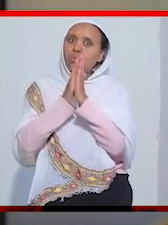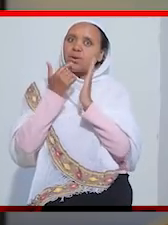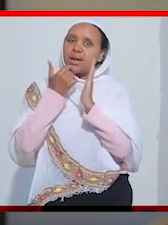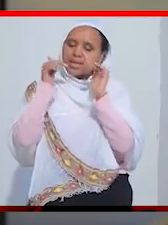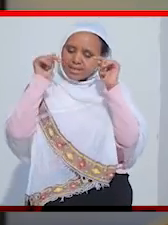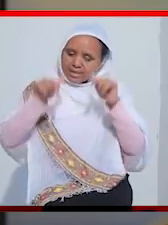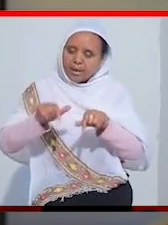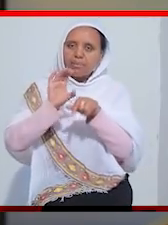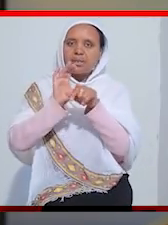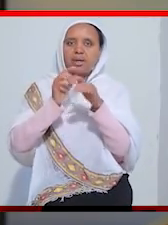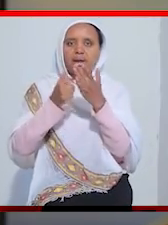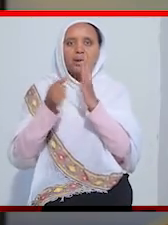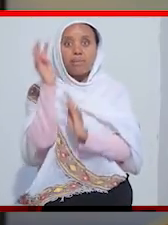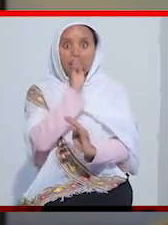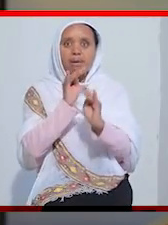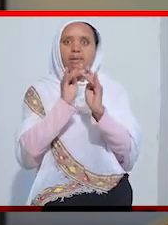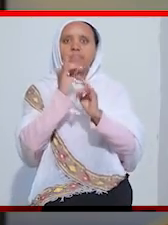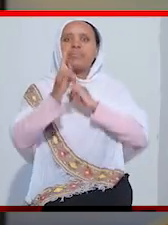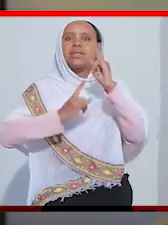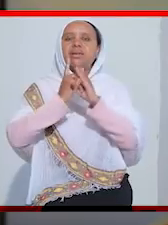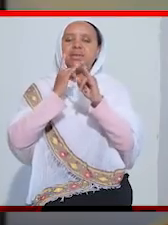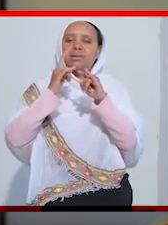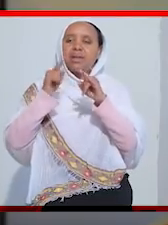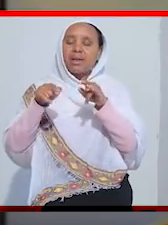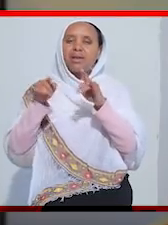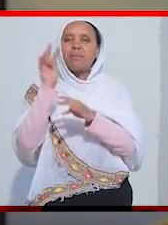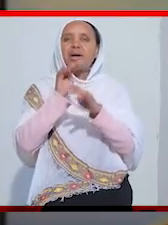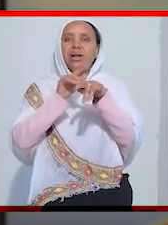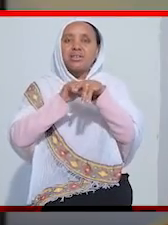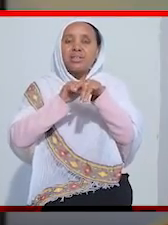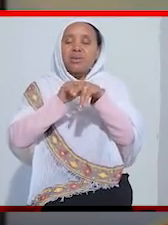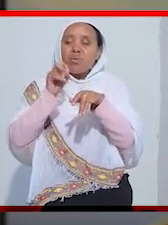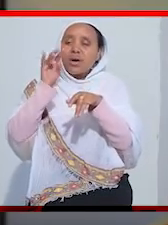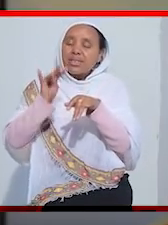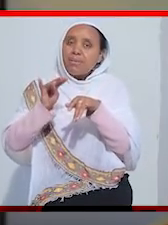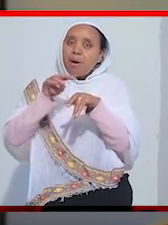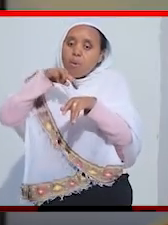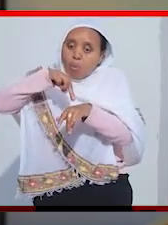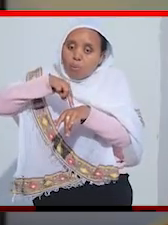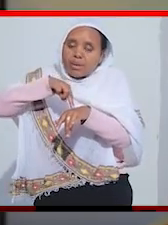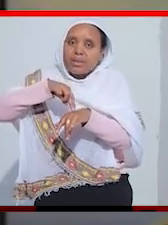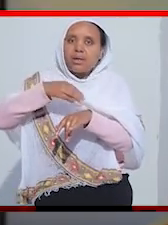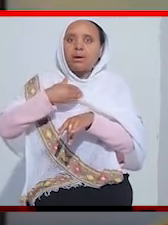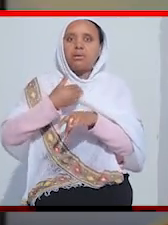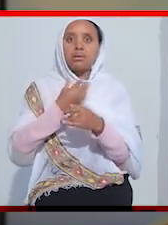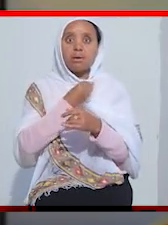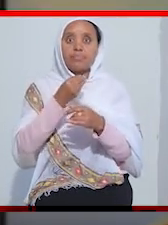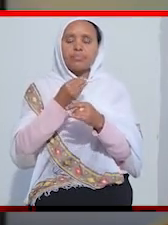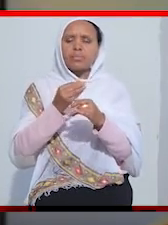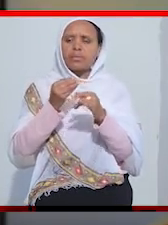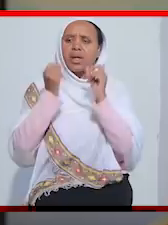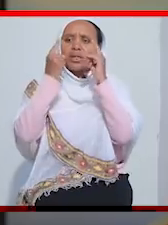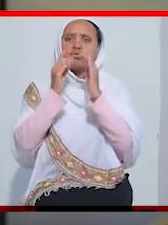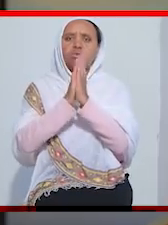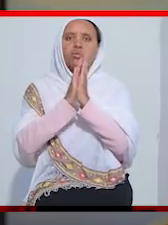ተግታችሁ ጸልዩ እንዳለ ዛሬም ቤተ ክርስቲያን ይህን የመከራ ዘመን ይህን የመከራ ሰዓት ዋዜማው ላይ ዕለቱ ላይ ቁመንበታልና